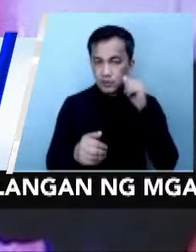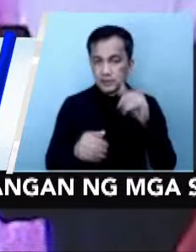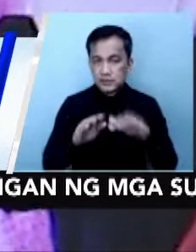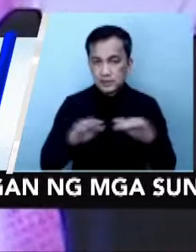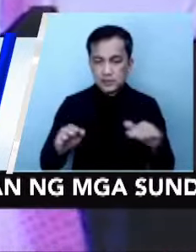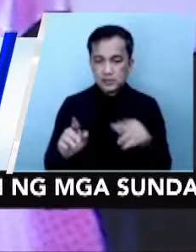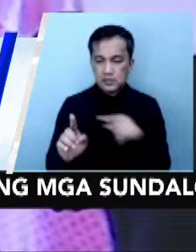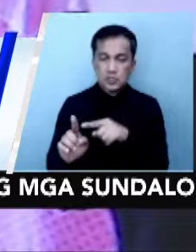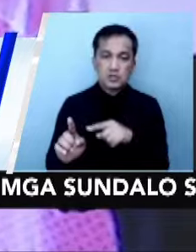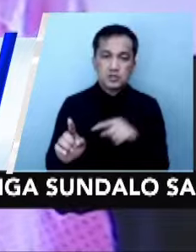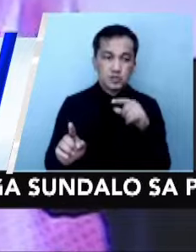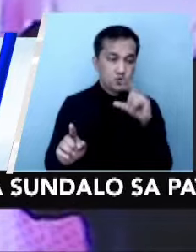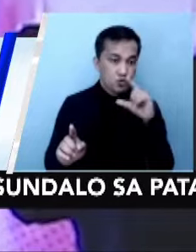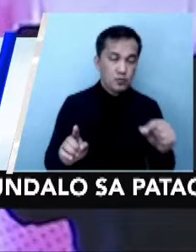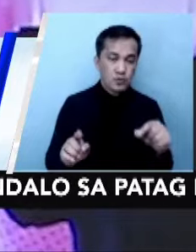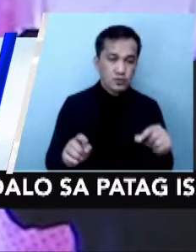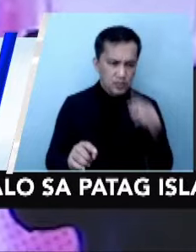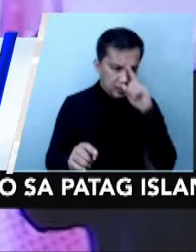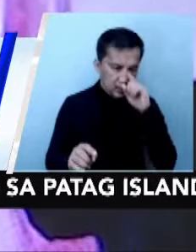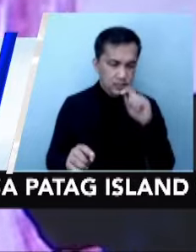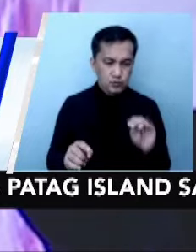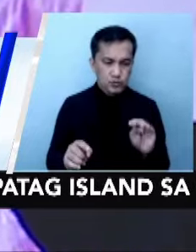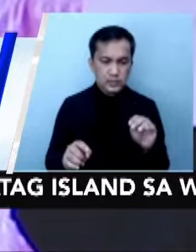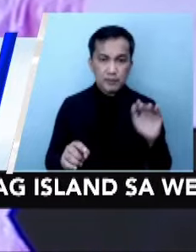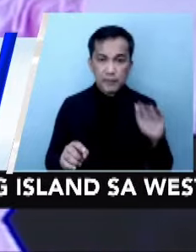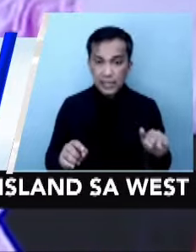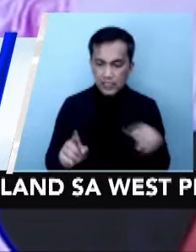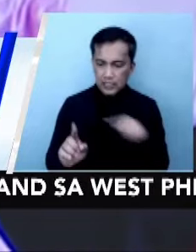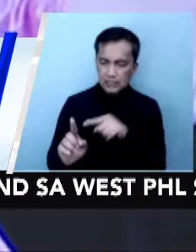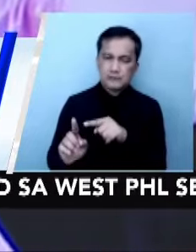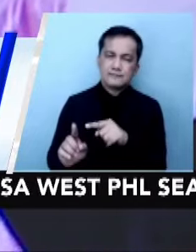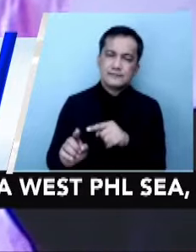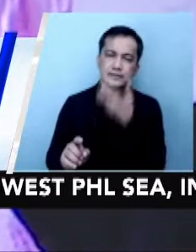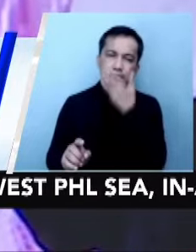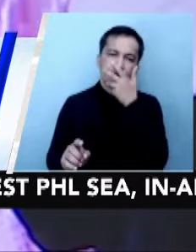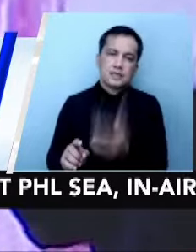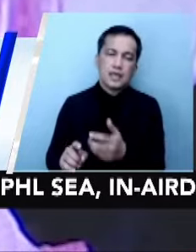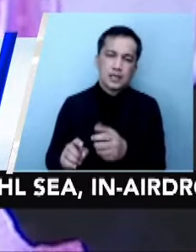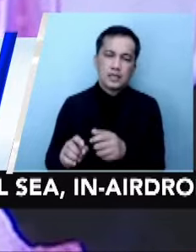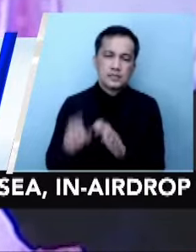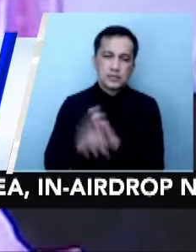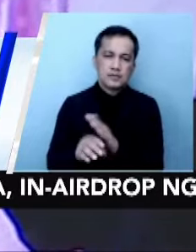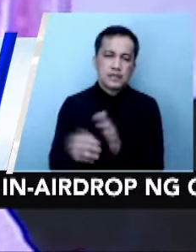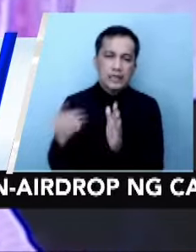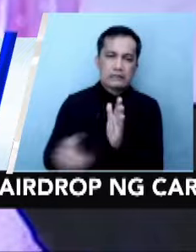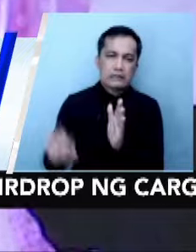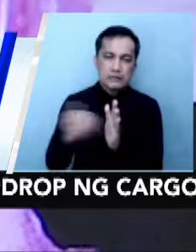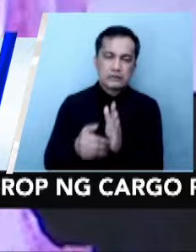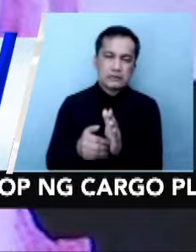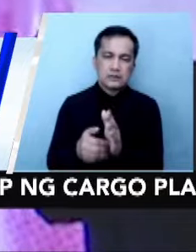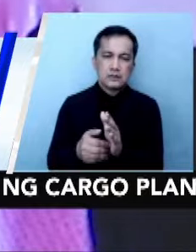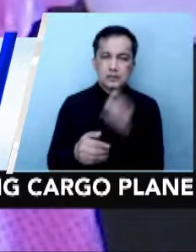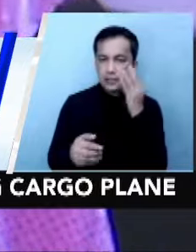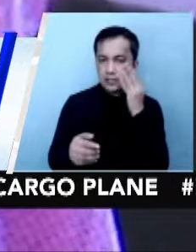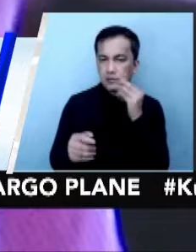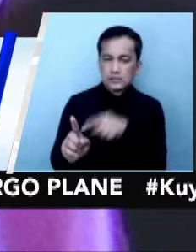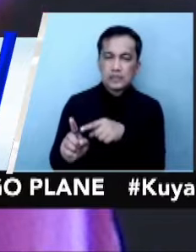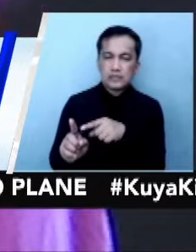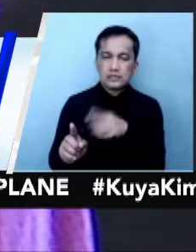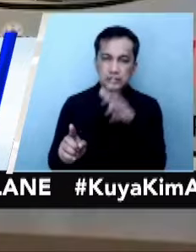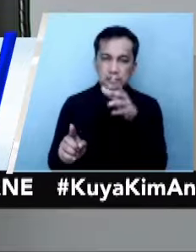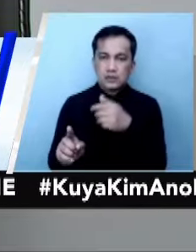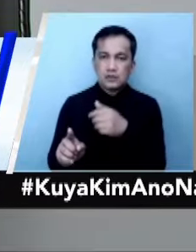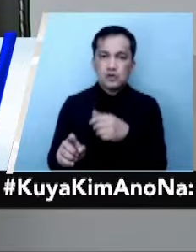isumbong ng isang 14-anyos na babae ang karumal-dumal na krimen na paulit-ulit na naranasan sa kamay ng kanyang sariling